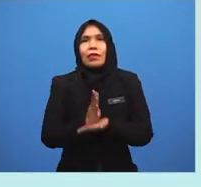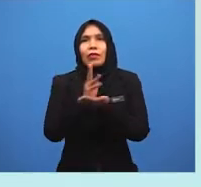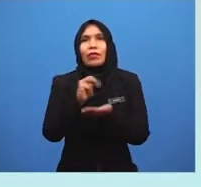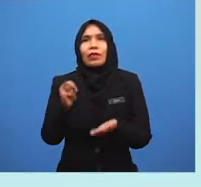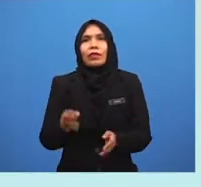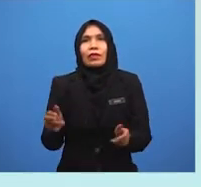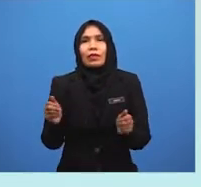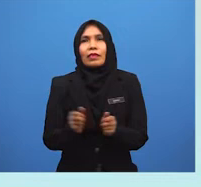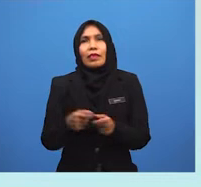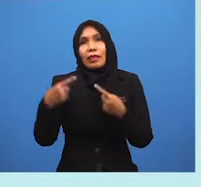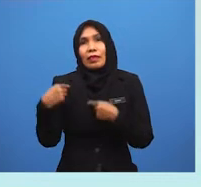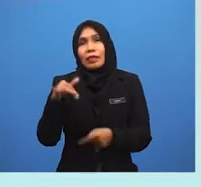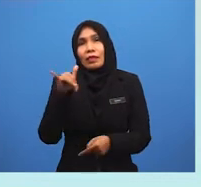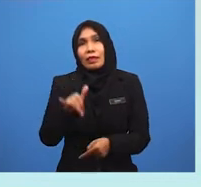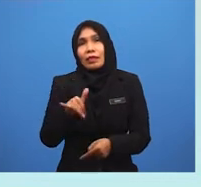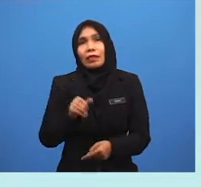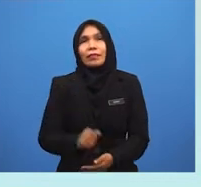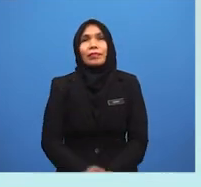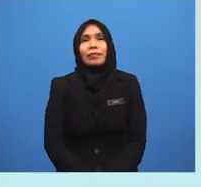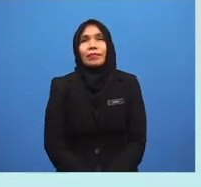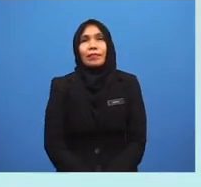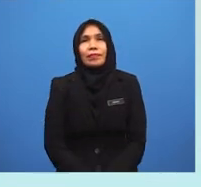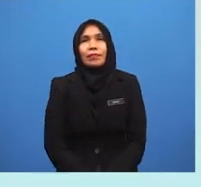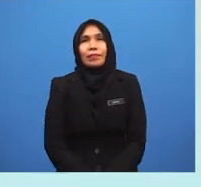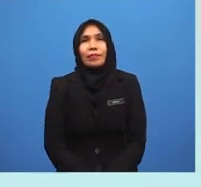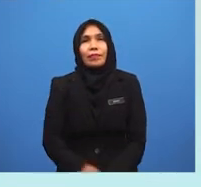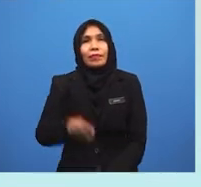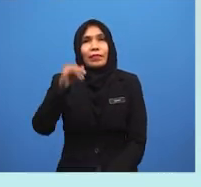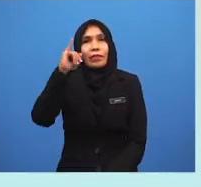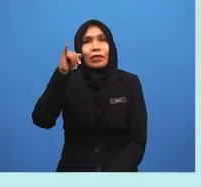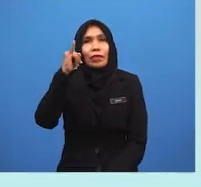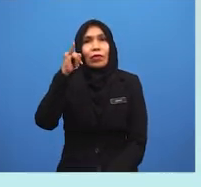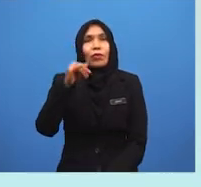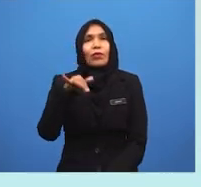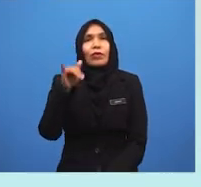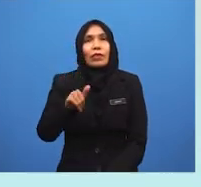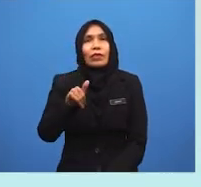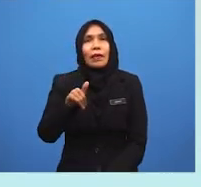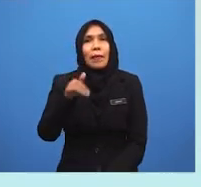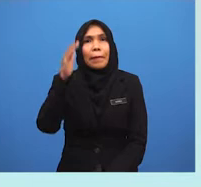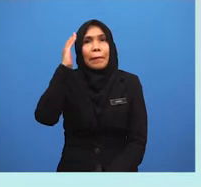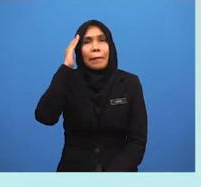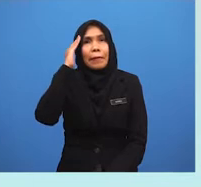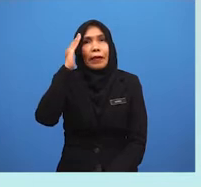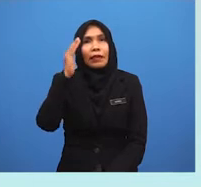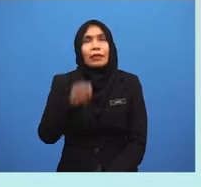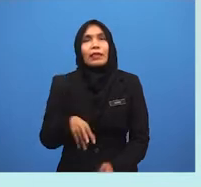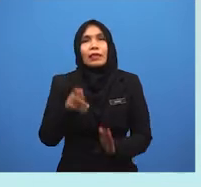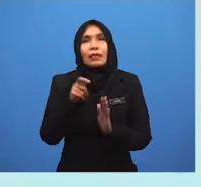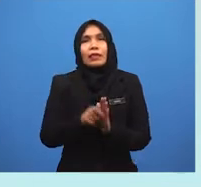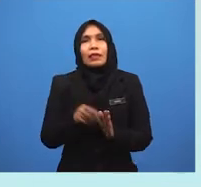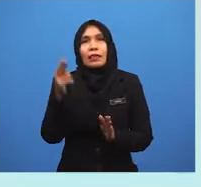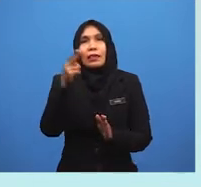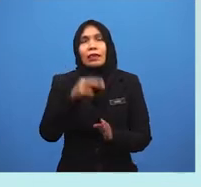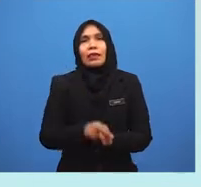Baik, jawapannya Jin Ho yang peka terhadap keadaan mangsa kejadian